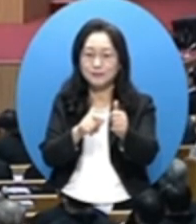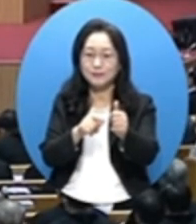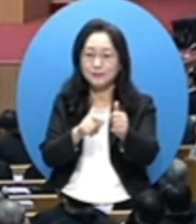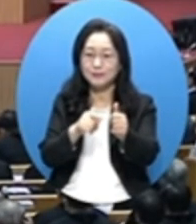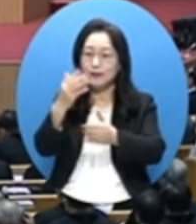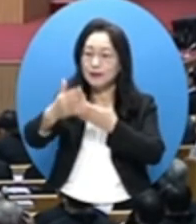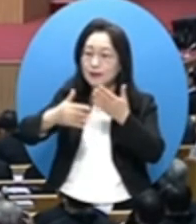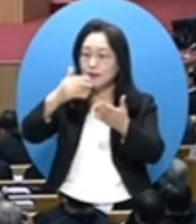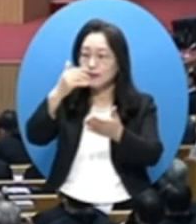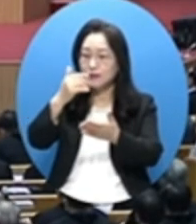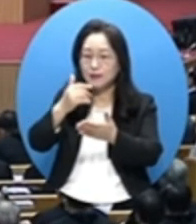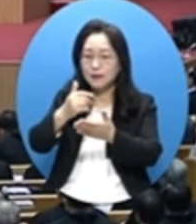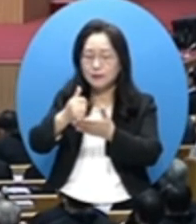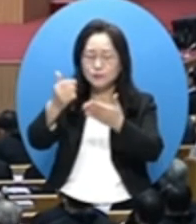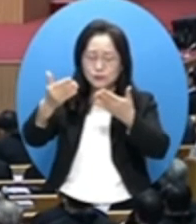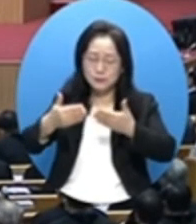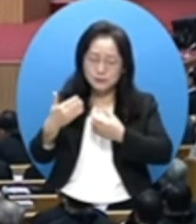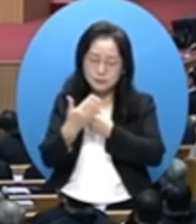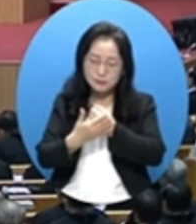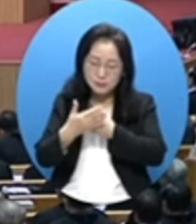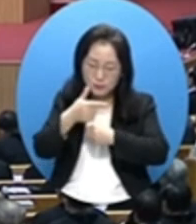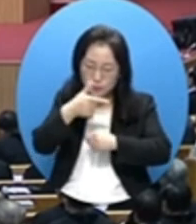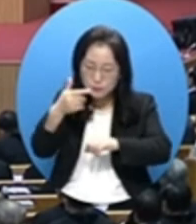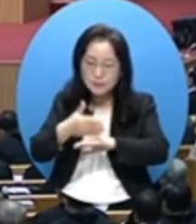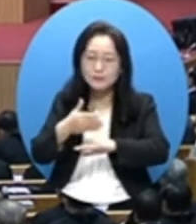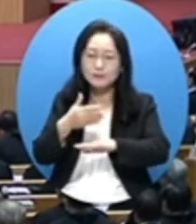하나님께서 주신 은혜 감사해서